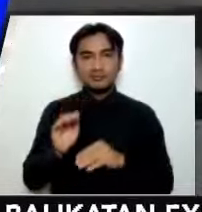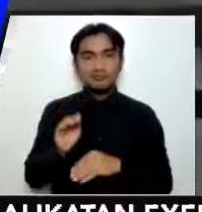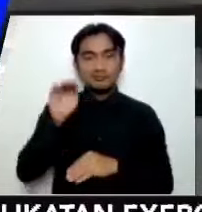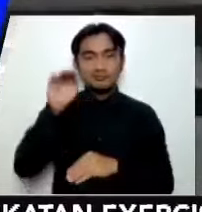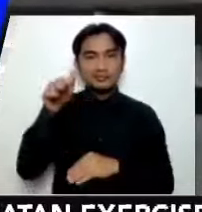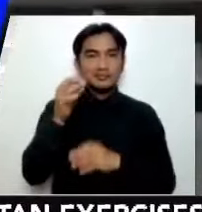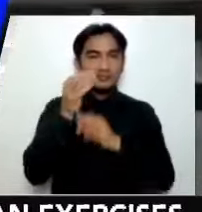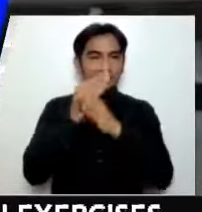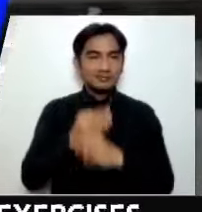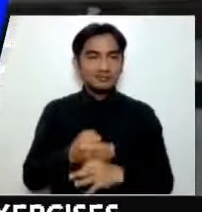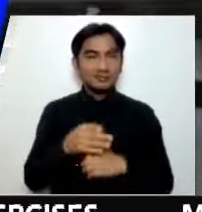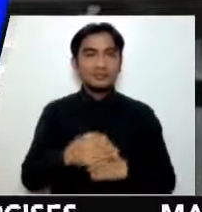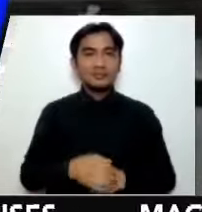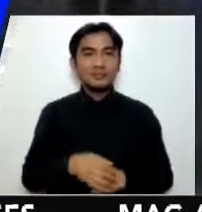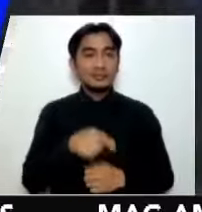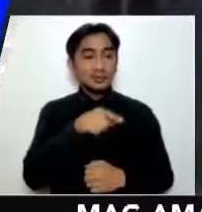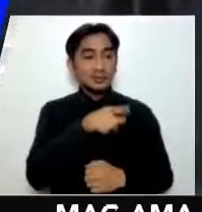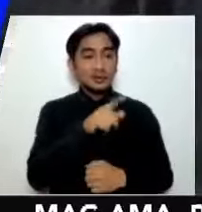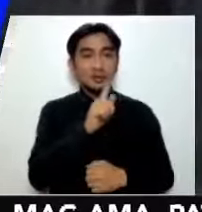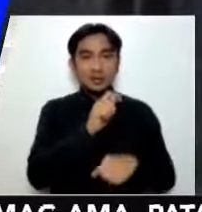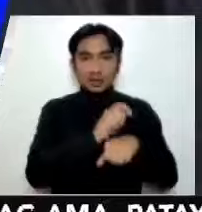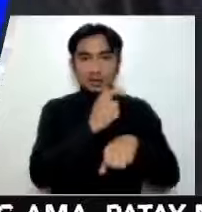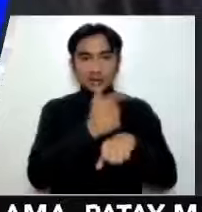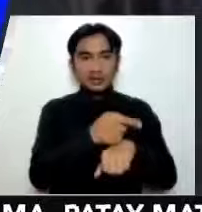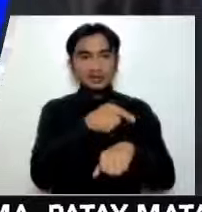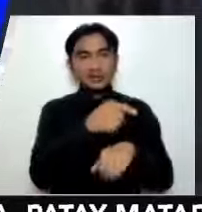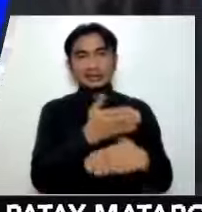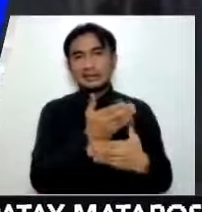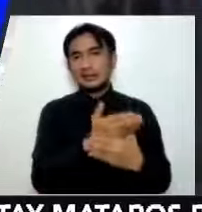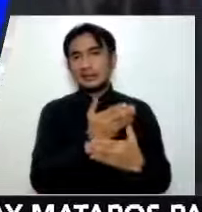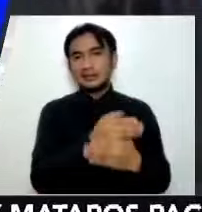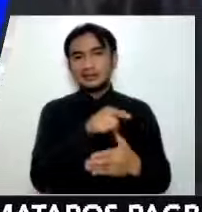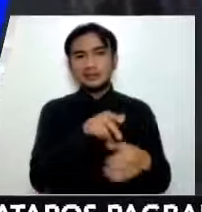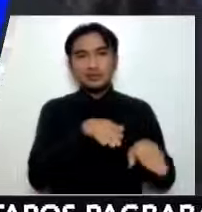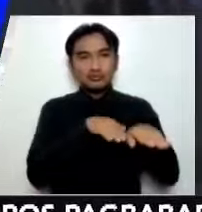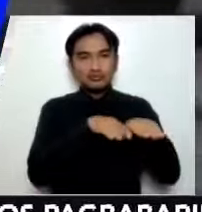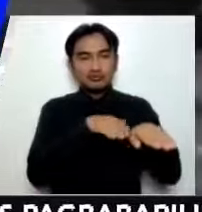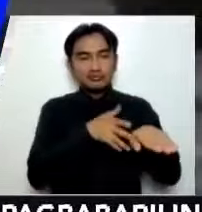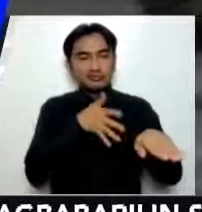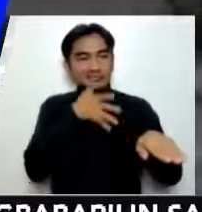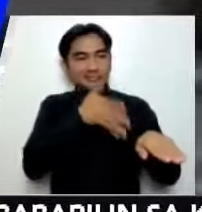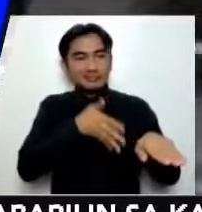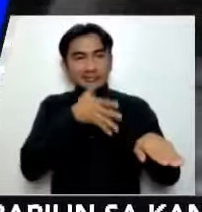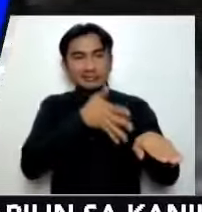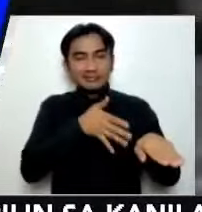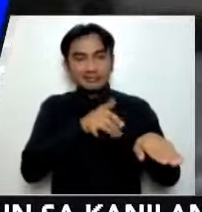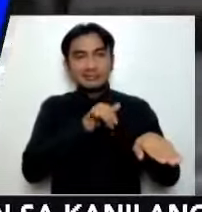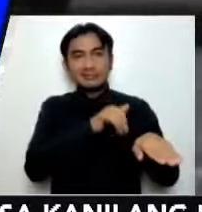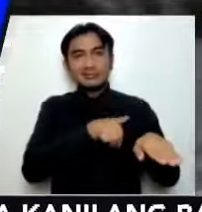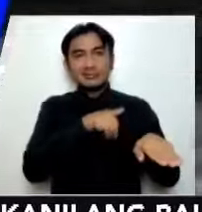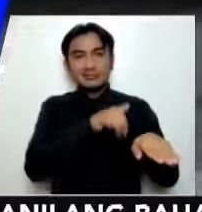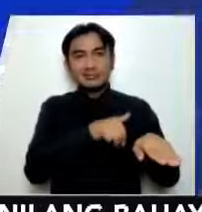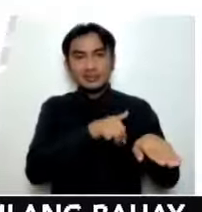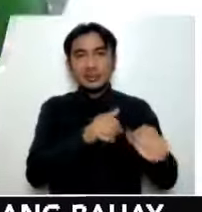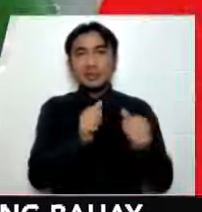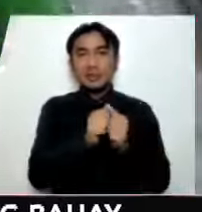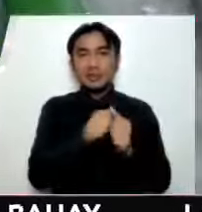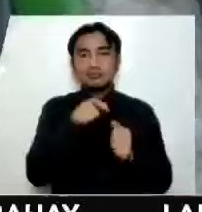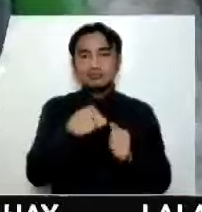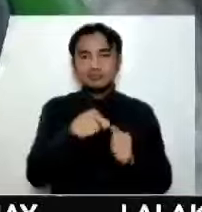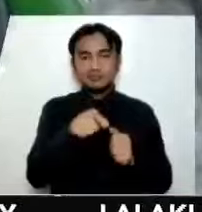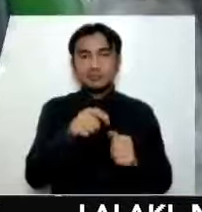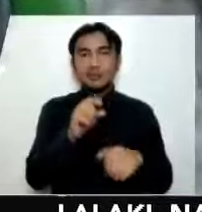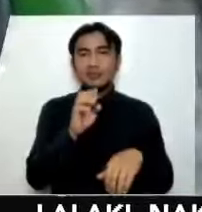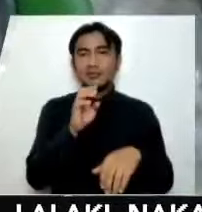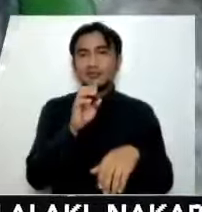ang mga sasakyang alanganin ng parada o naka-standby sa Chino Roses Avenue Extension kabilang ang isang police mobile